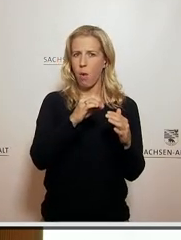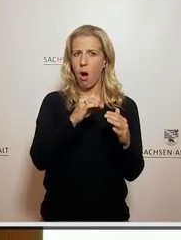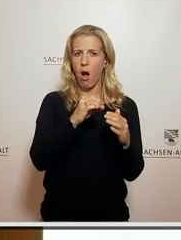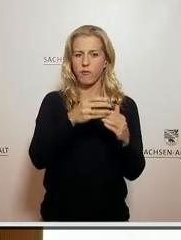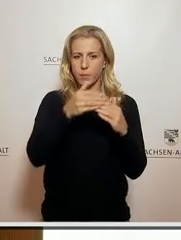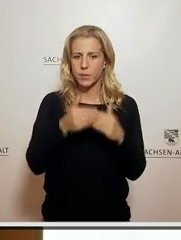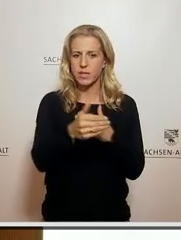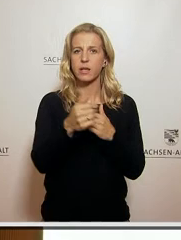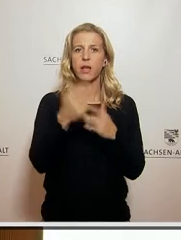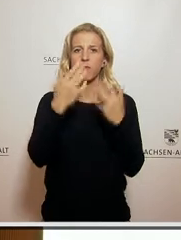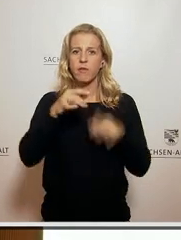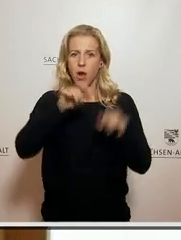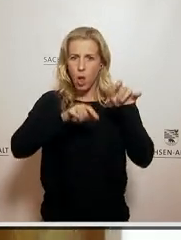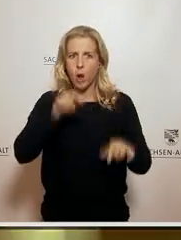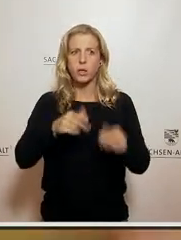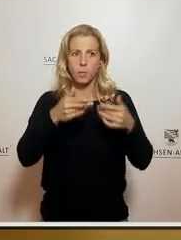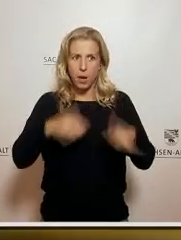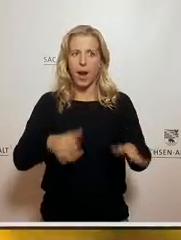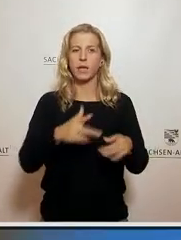mobil zu impfen?